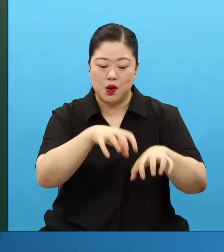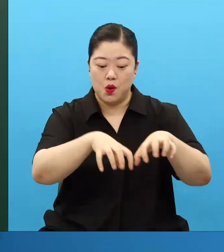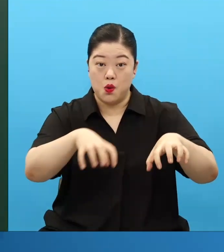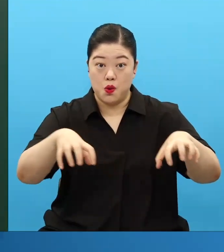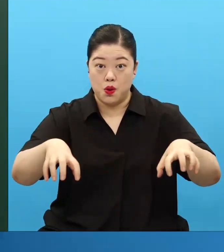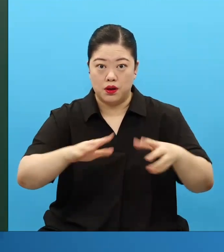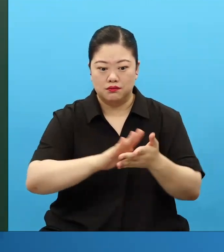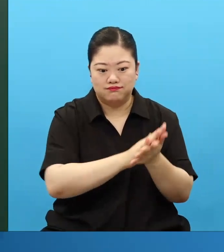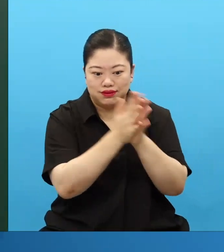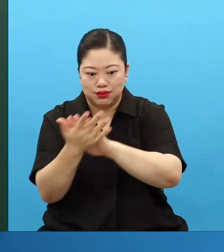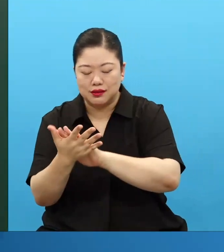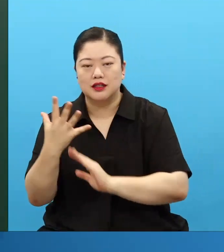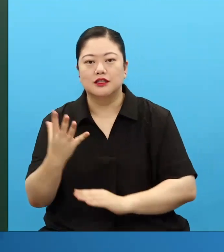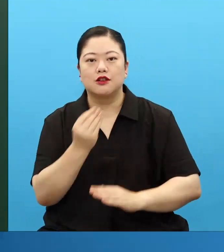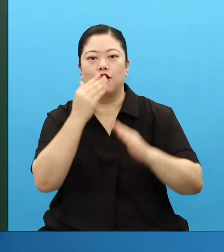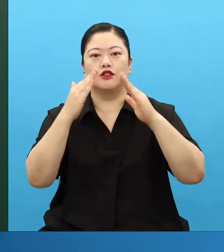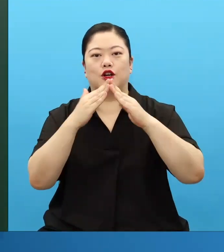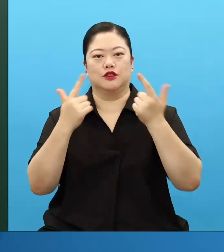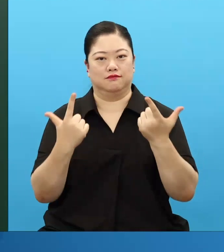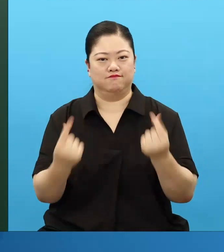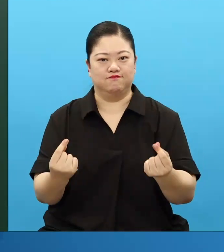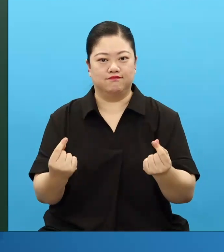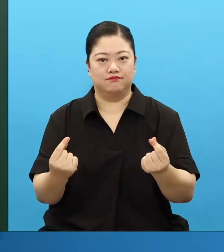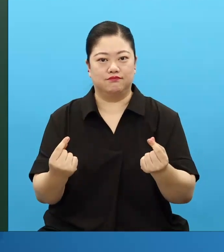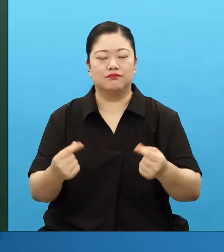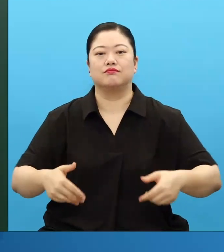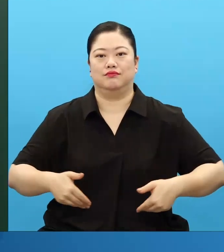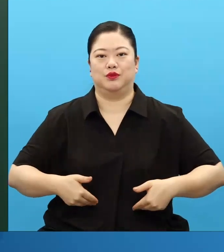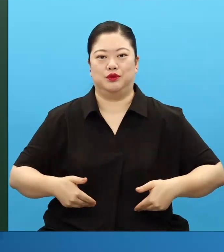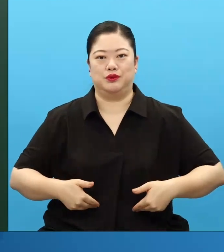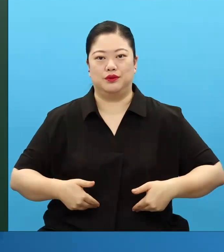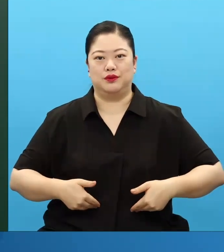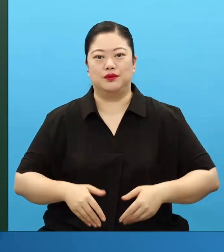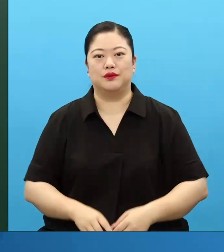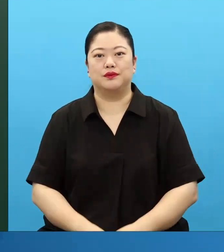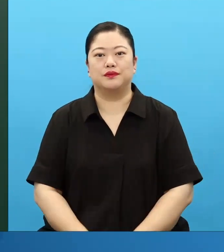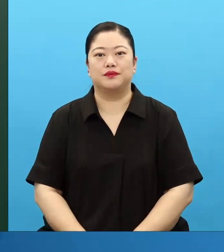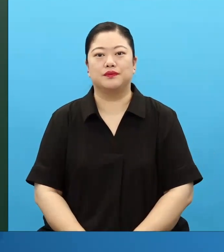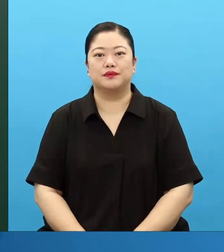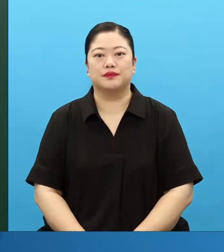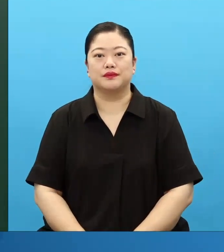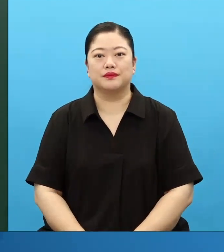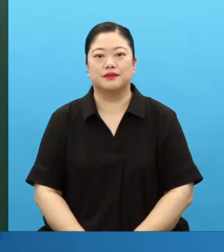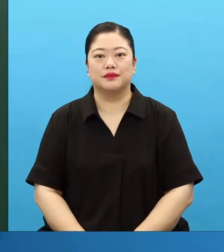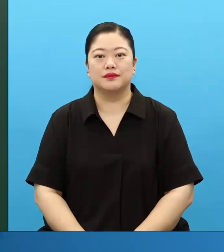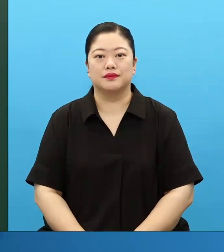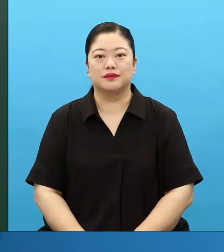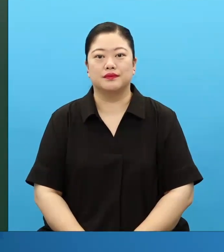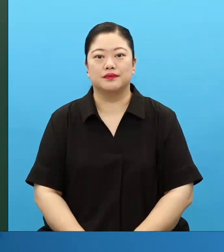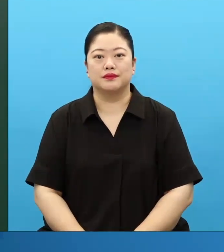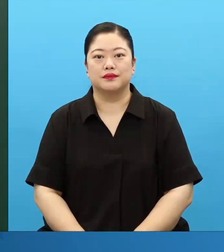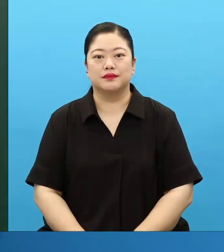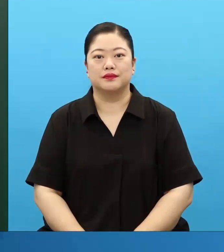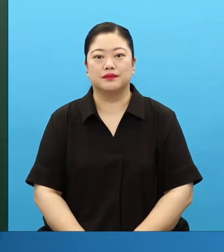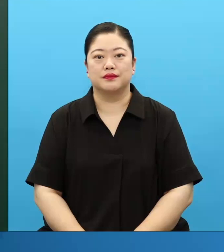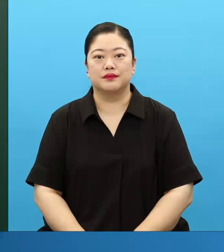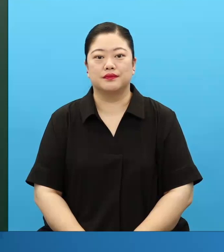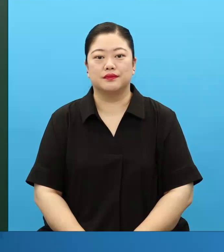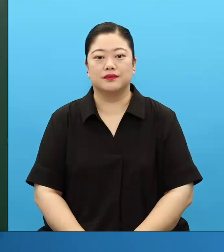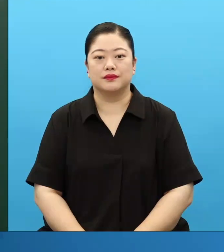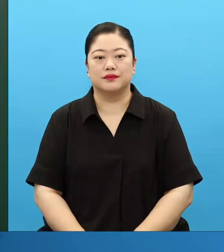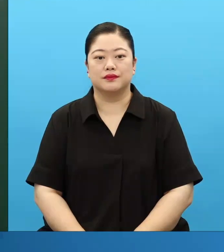Paul. 차이입니다. It's this difference. 대한민국에 수만 명의 목사님들이 목회만 하고 지금 딴 거 하고 있어요. Tens of thousands of pastors